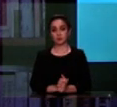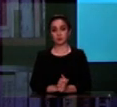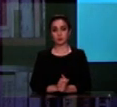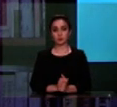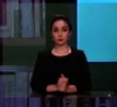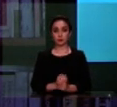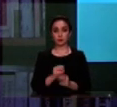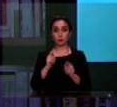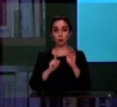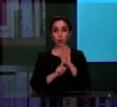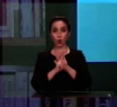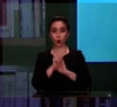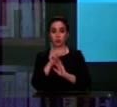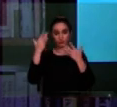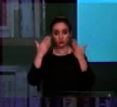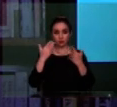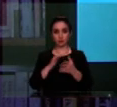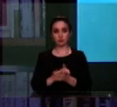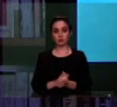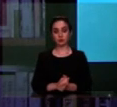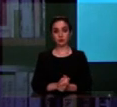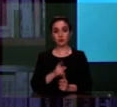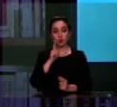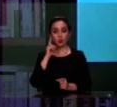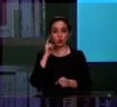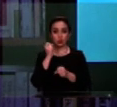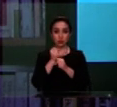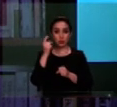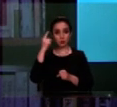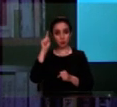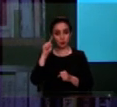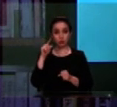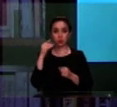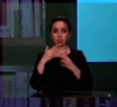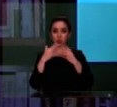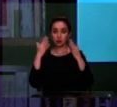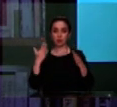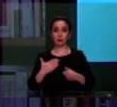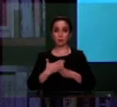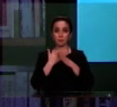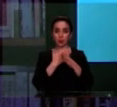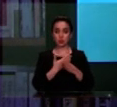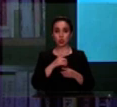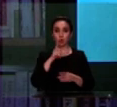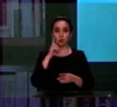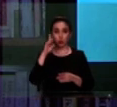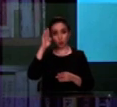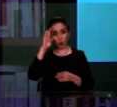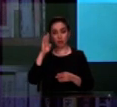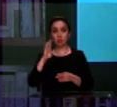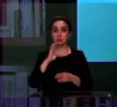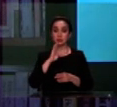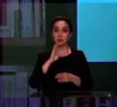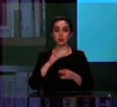Chindan ham, boshlang'ich sarmoya yosh ishbilarmonlar uchun katta madad. Yosh